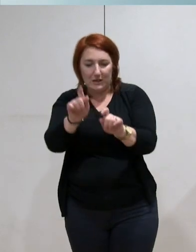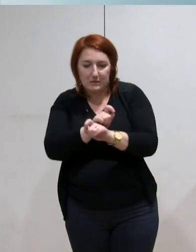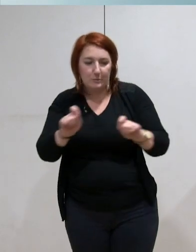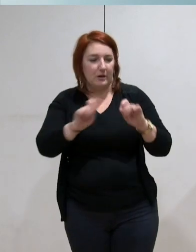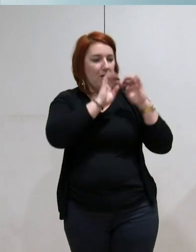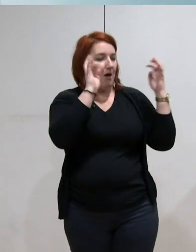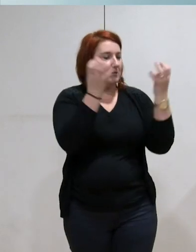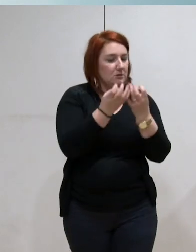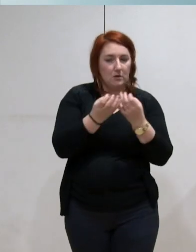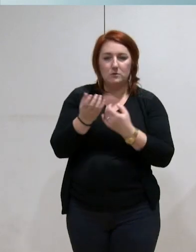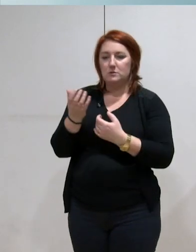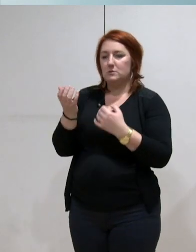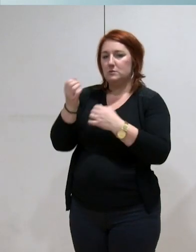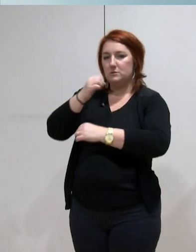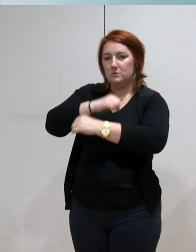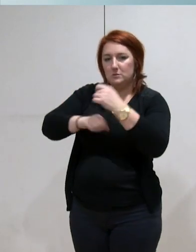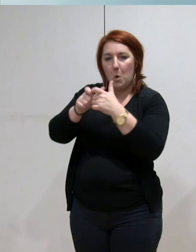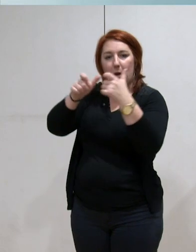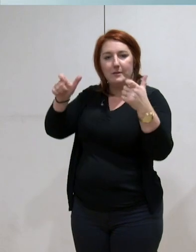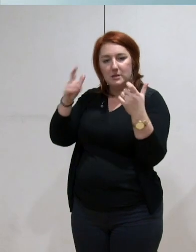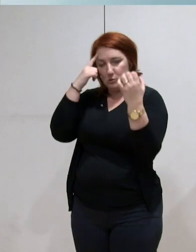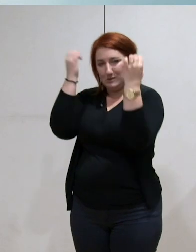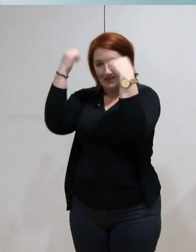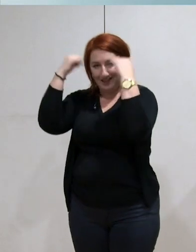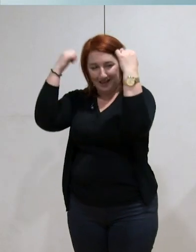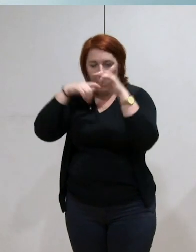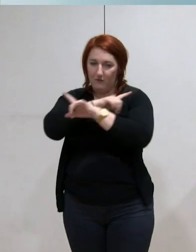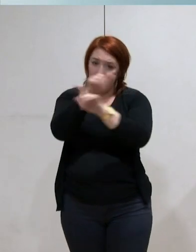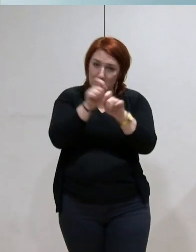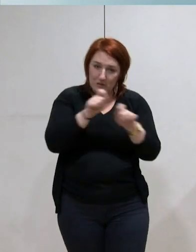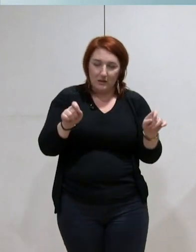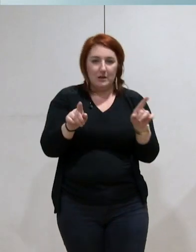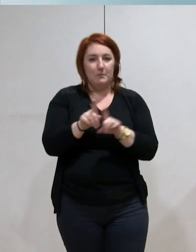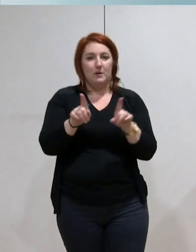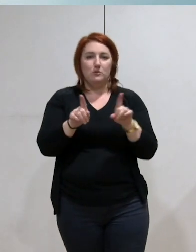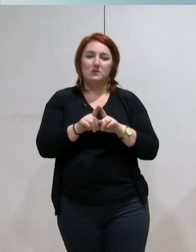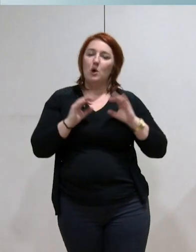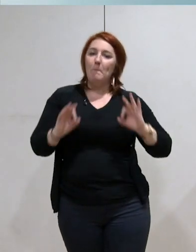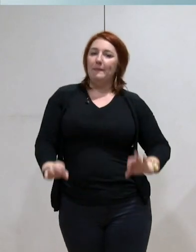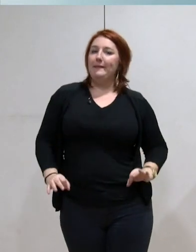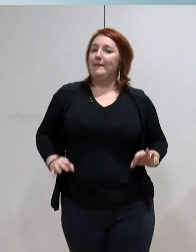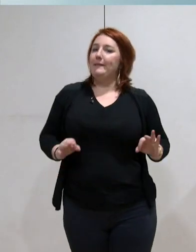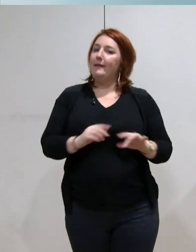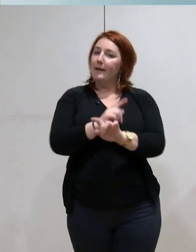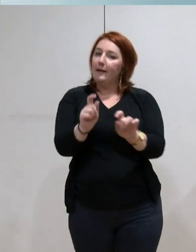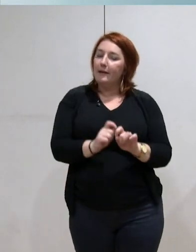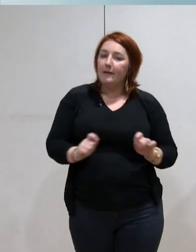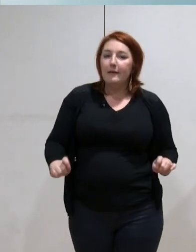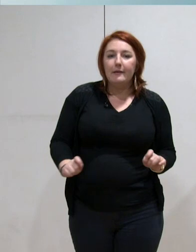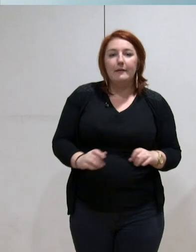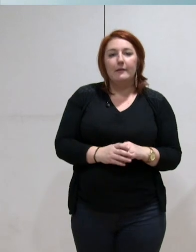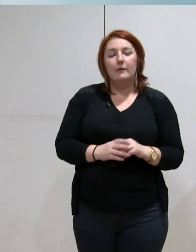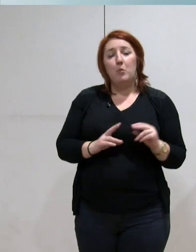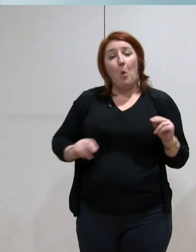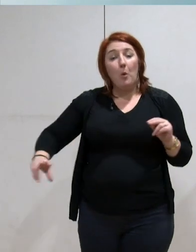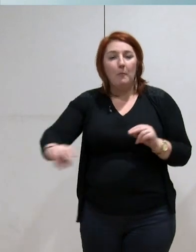organisations syndicales et nous devons le faire aussi dans la dignité en évitant certains certaines